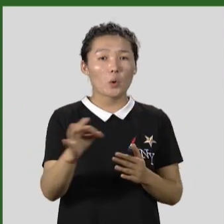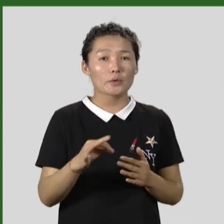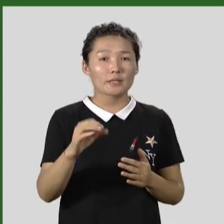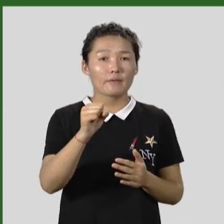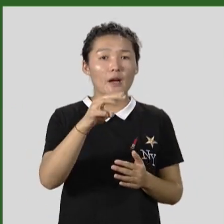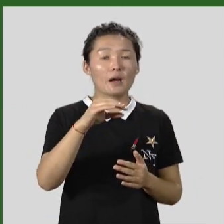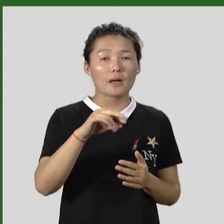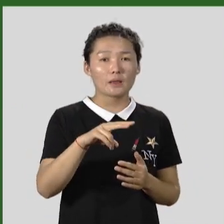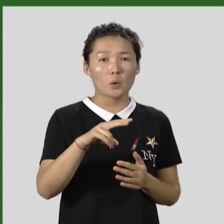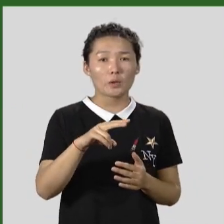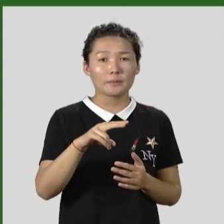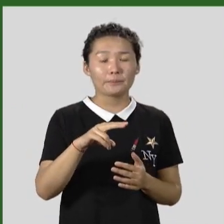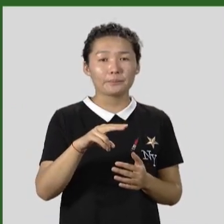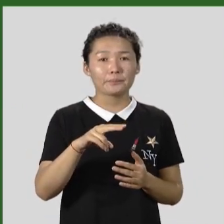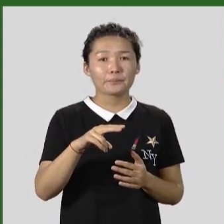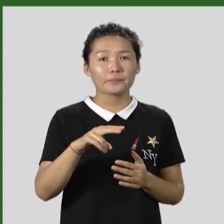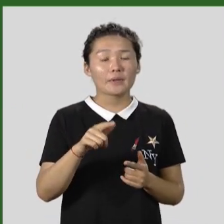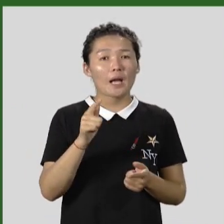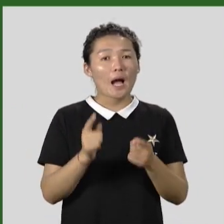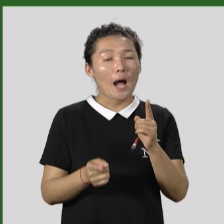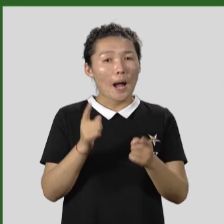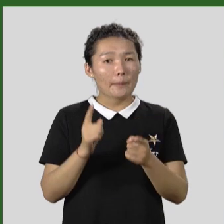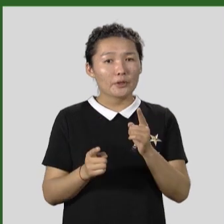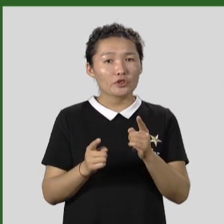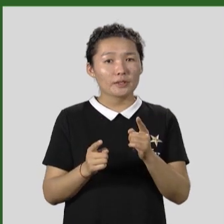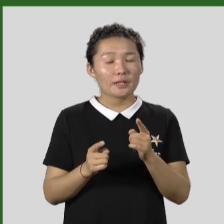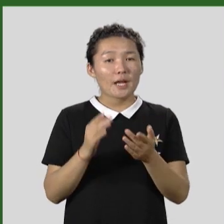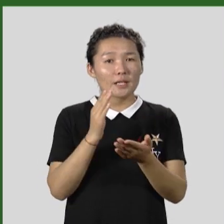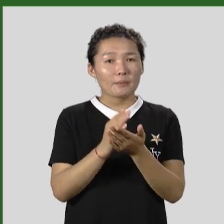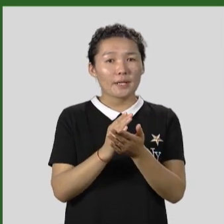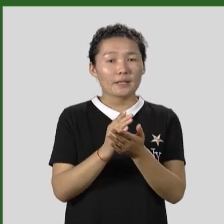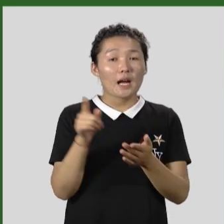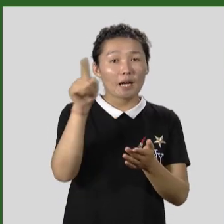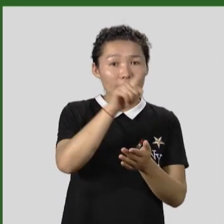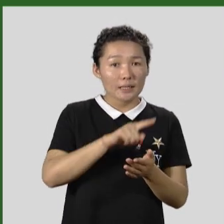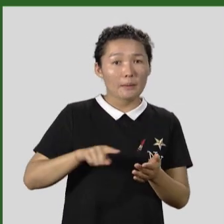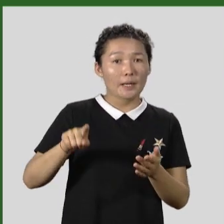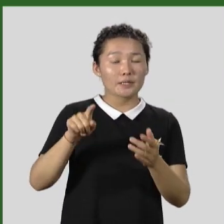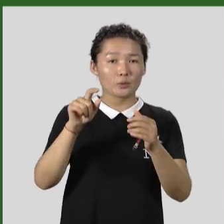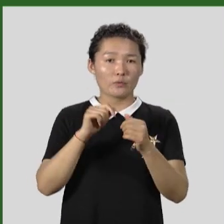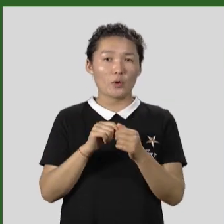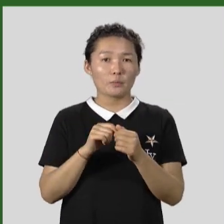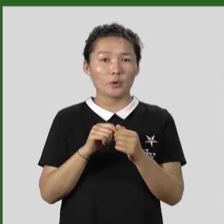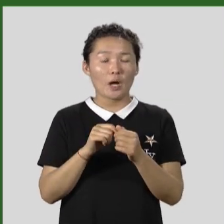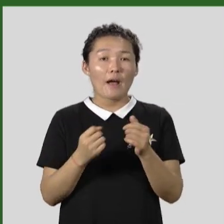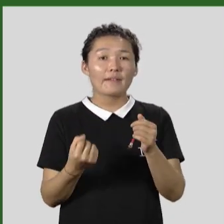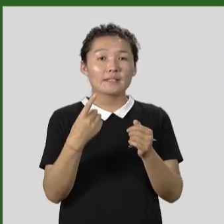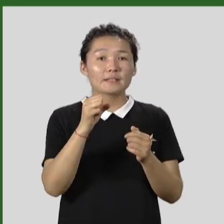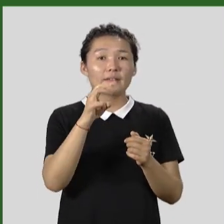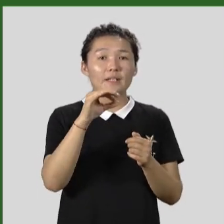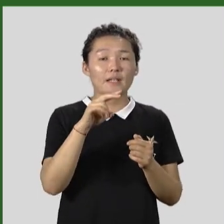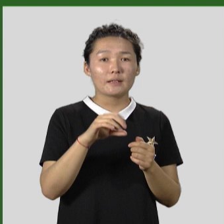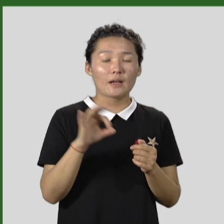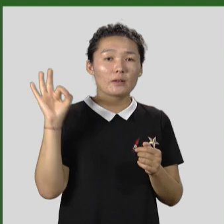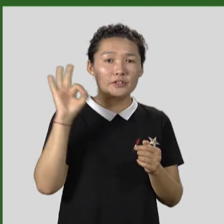– атолл, как правило, имеет кольцеобразную форму. Возникновение атоллов часто связано